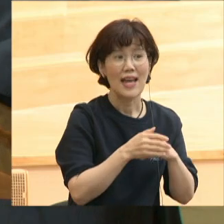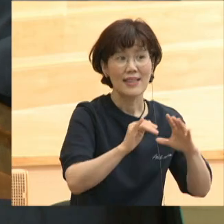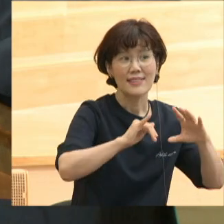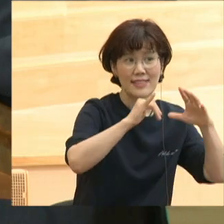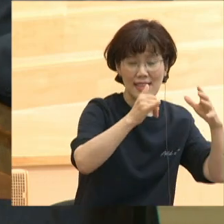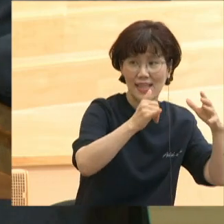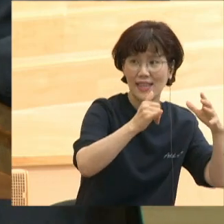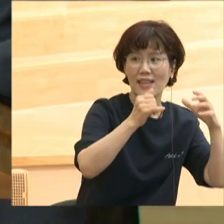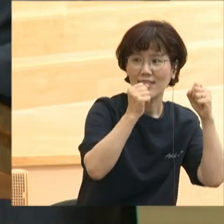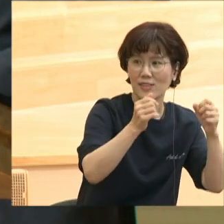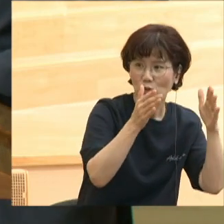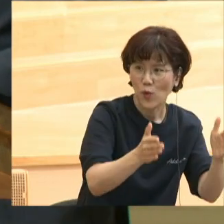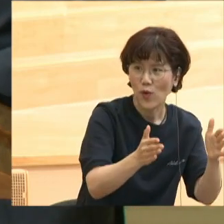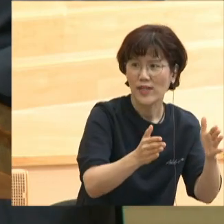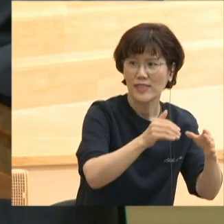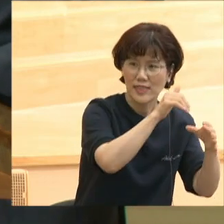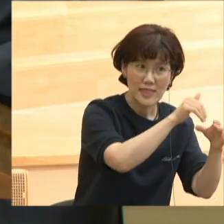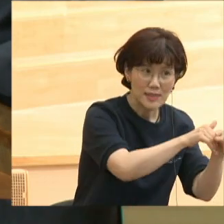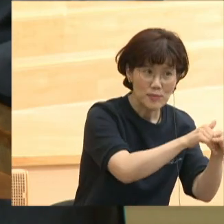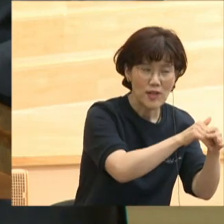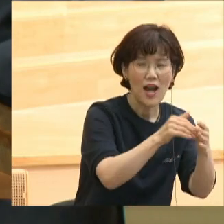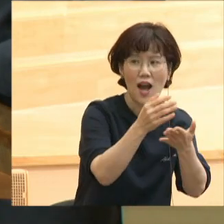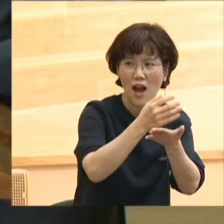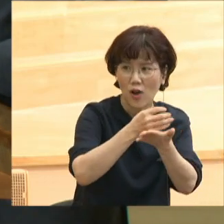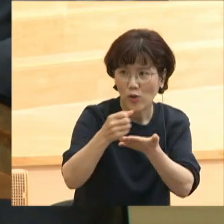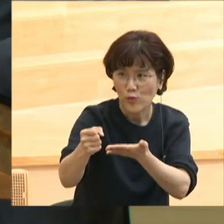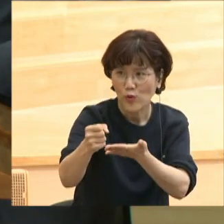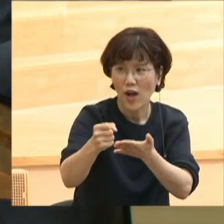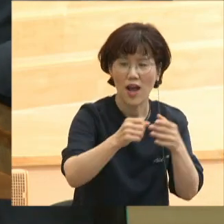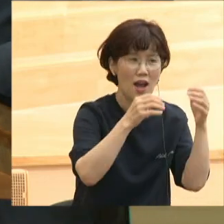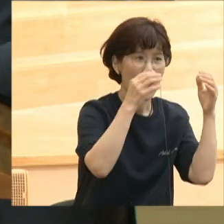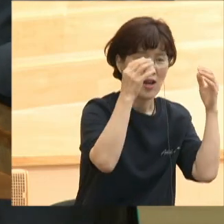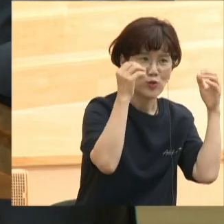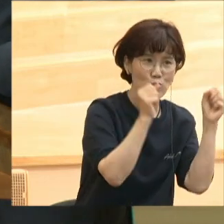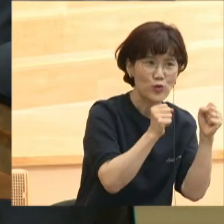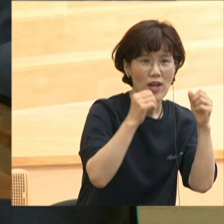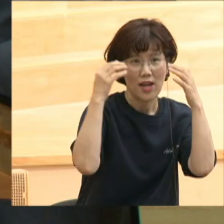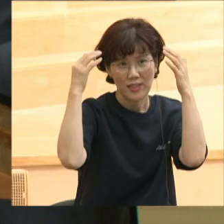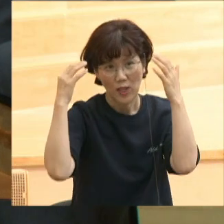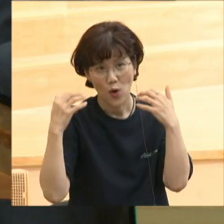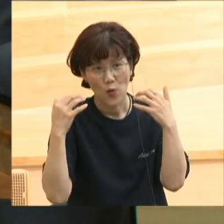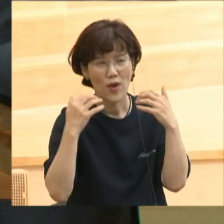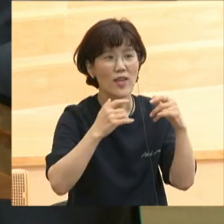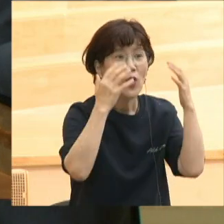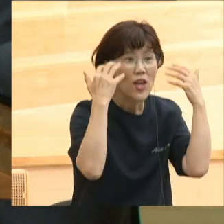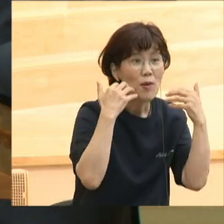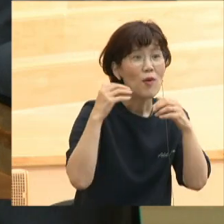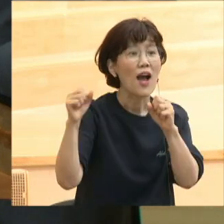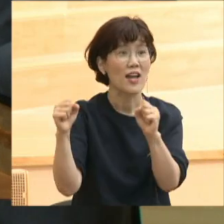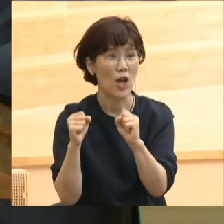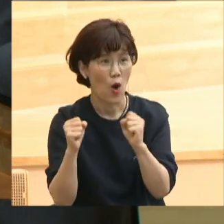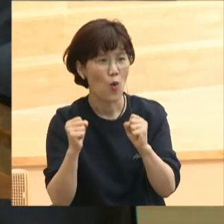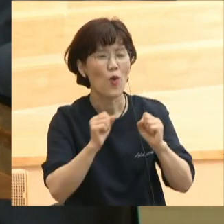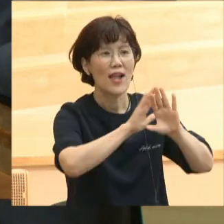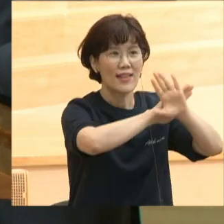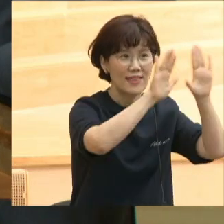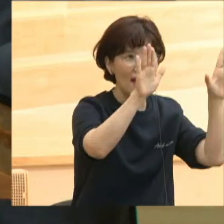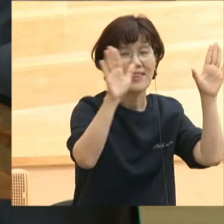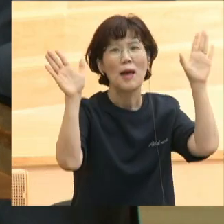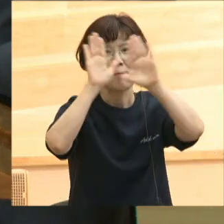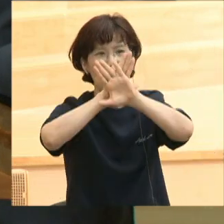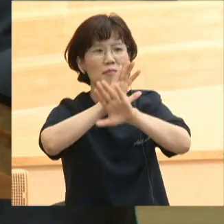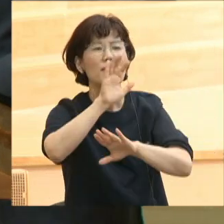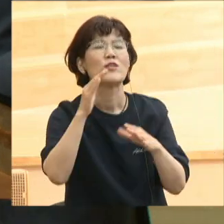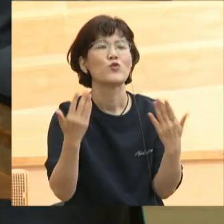시작. 땅이 있을 동안에는 심음과 거둠과 추위와 더위와 여름과 겨울과 낮과 밤이